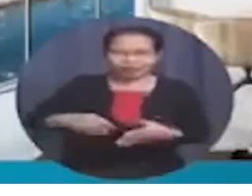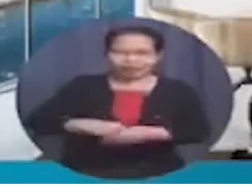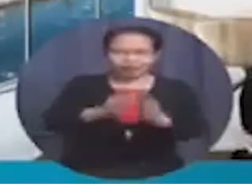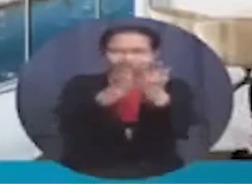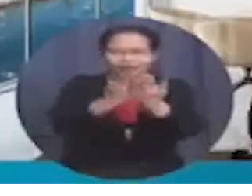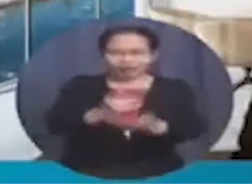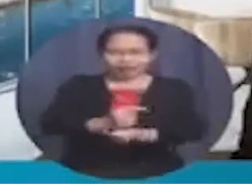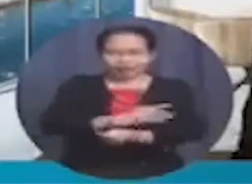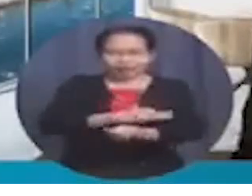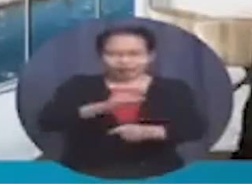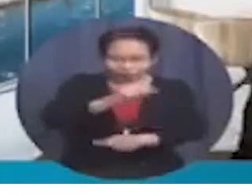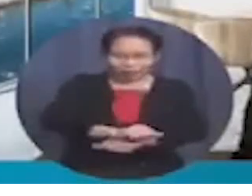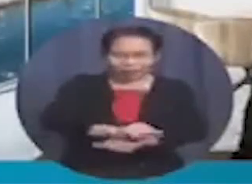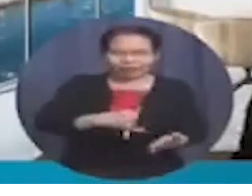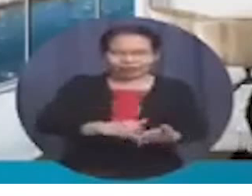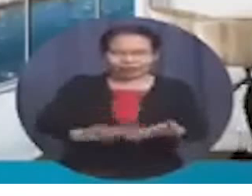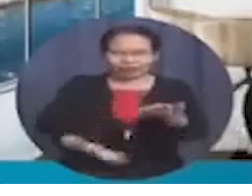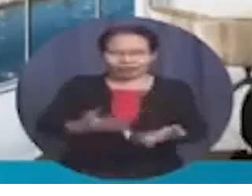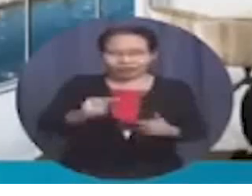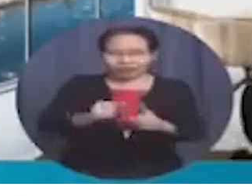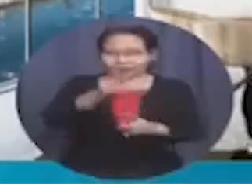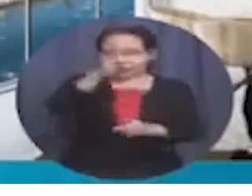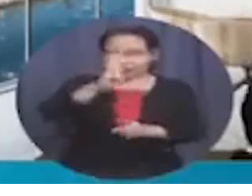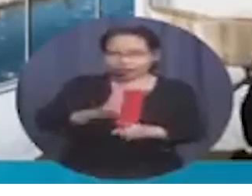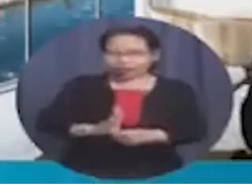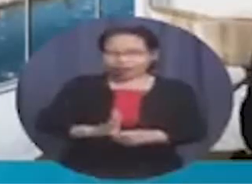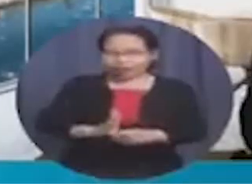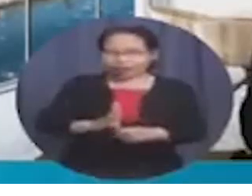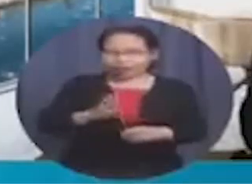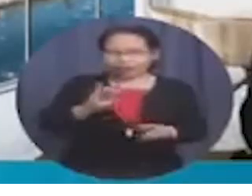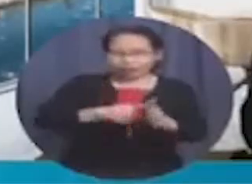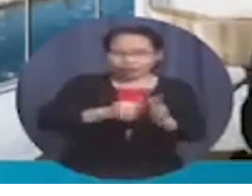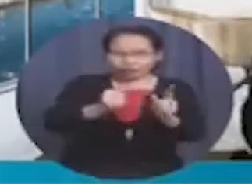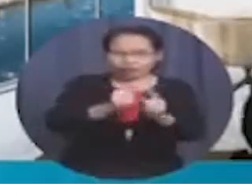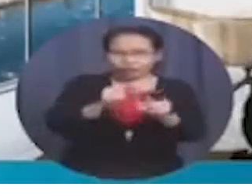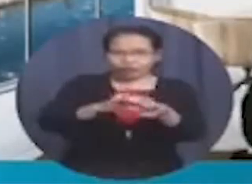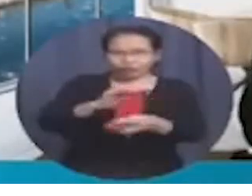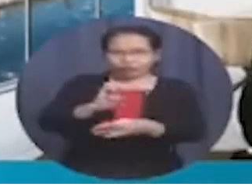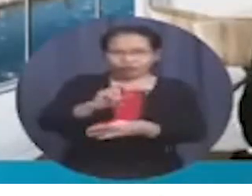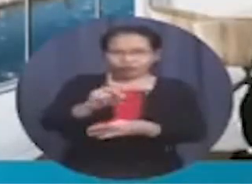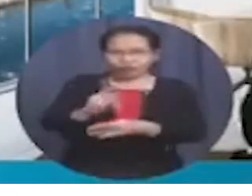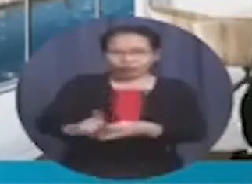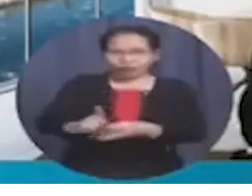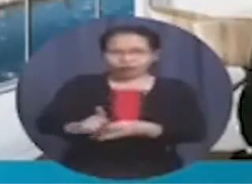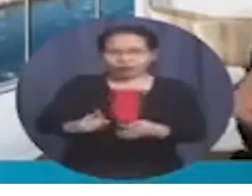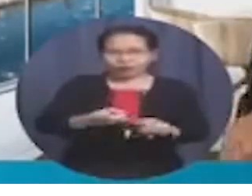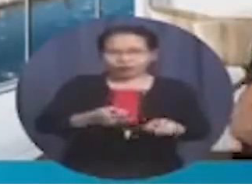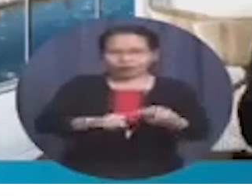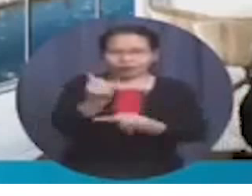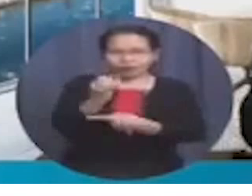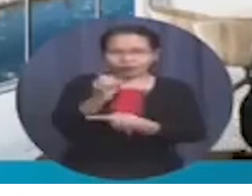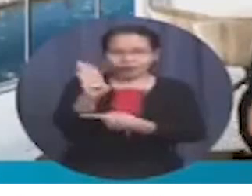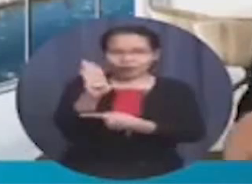na para bang salita ng Diyos. Salita yun ni Elipas, no? Kaibigan ni Job yun,